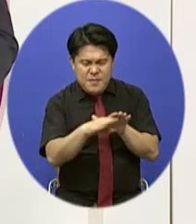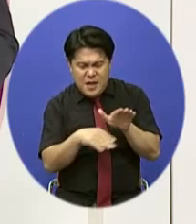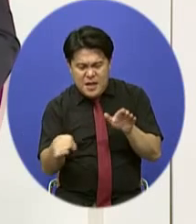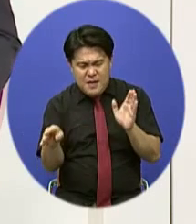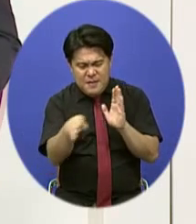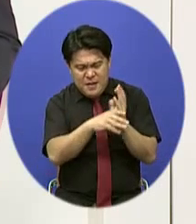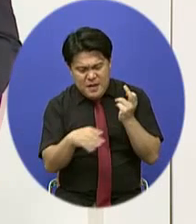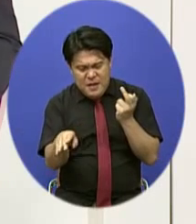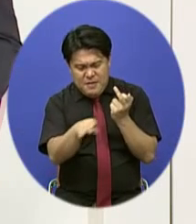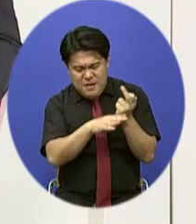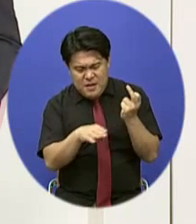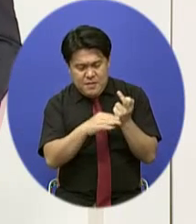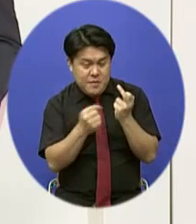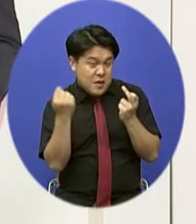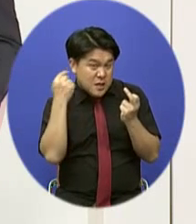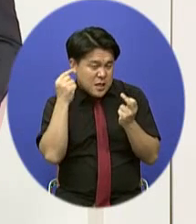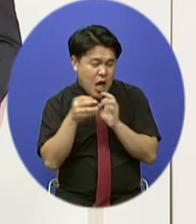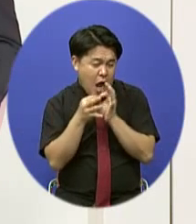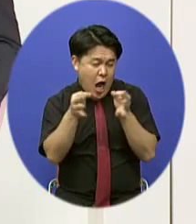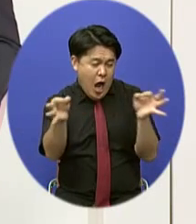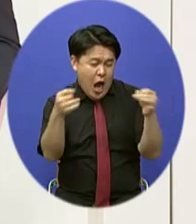들림으로 명랑으로